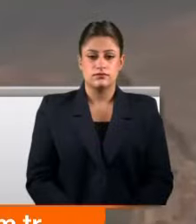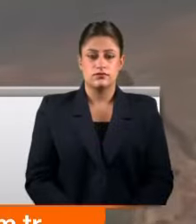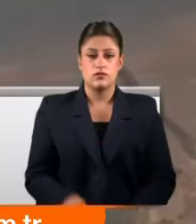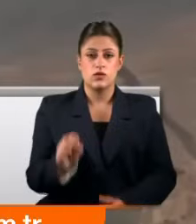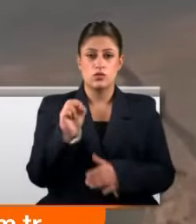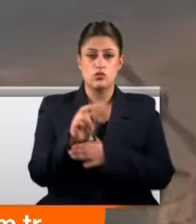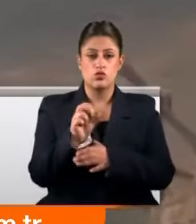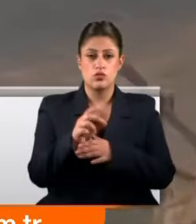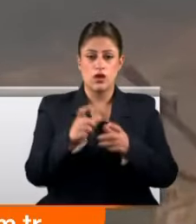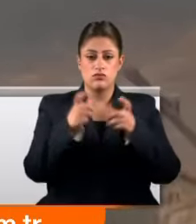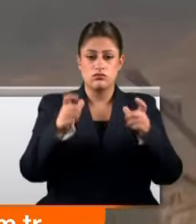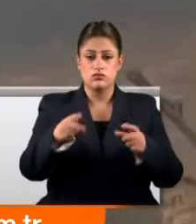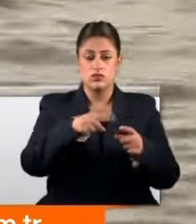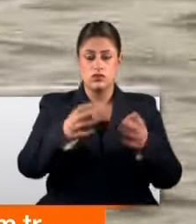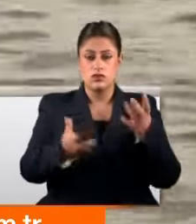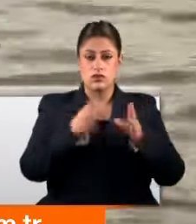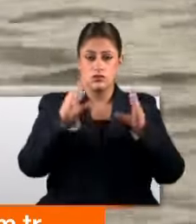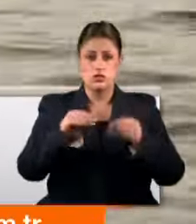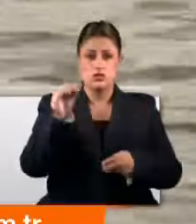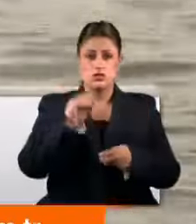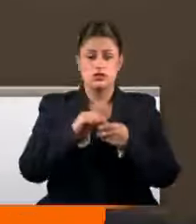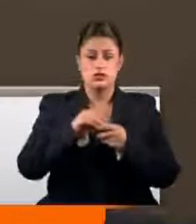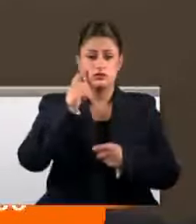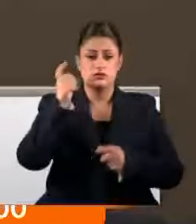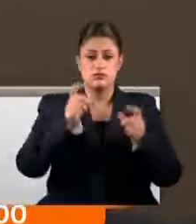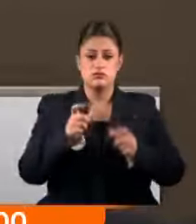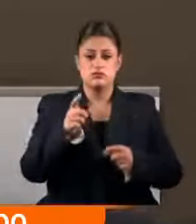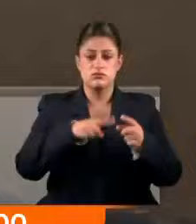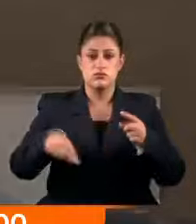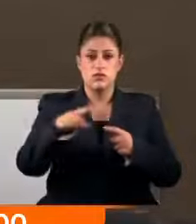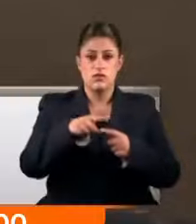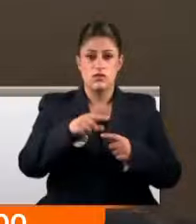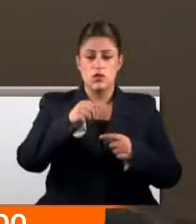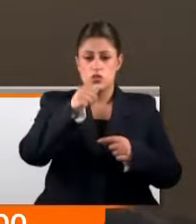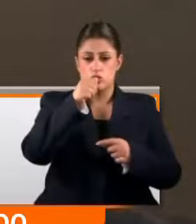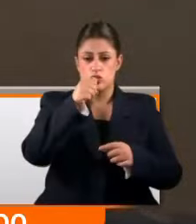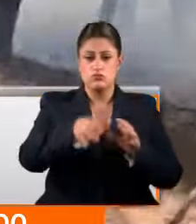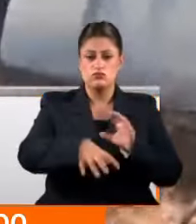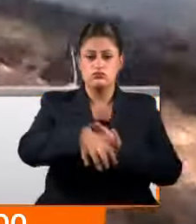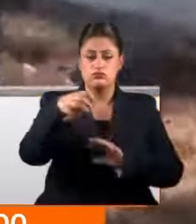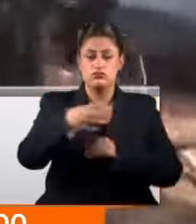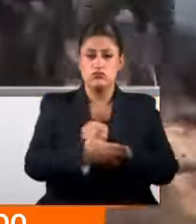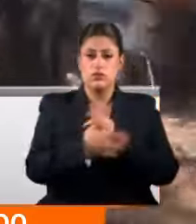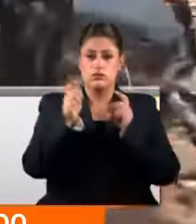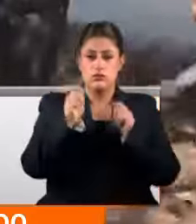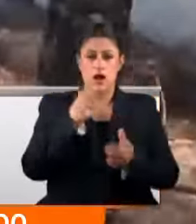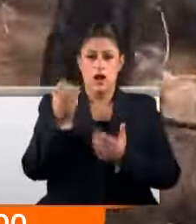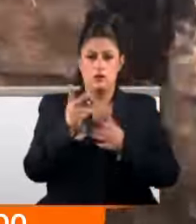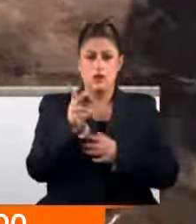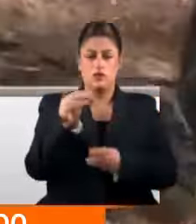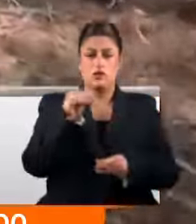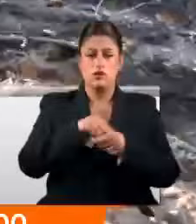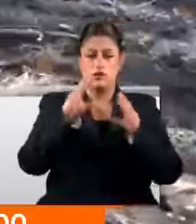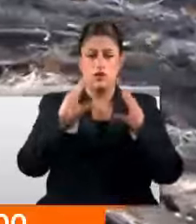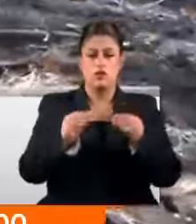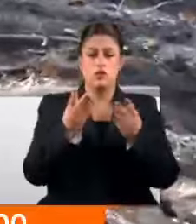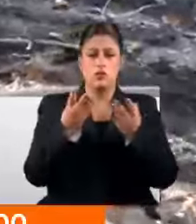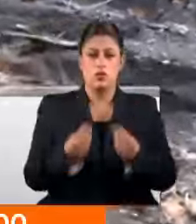Muğla yatağındaki yangını söndürmek için yöre halkı da tankerlerle yangın havuzlarına su taşıdı. Alevler 2 günde kontrol altına